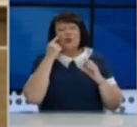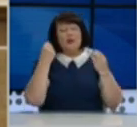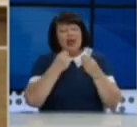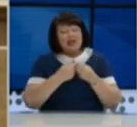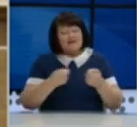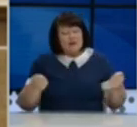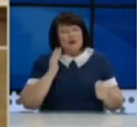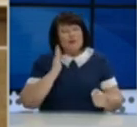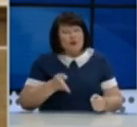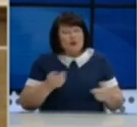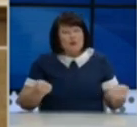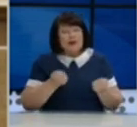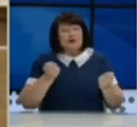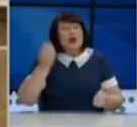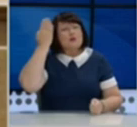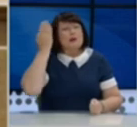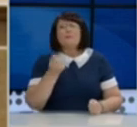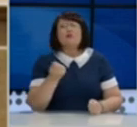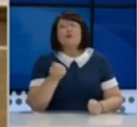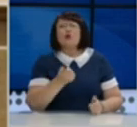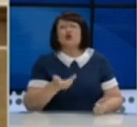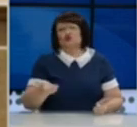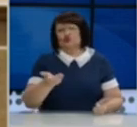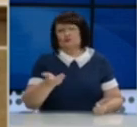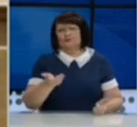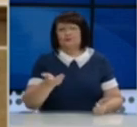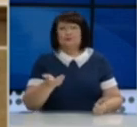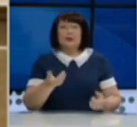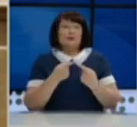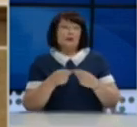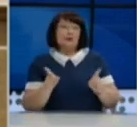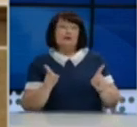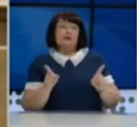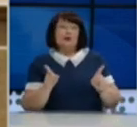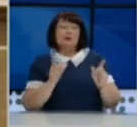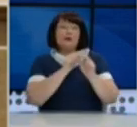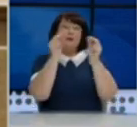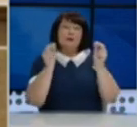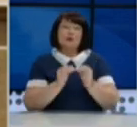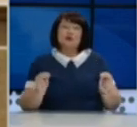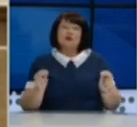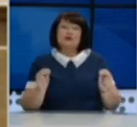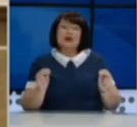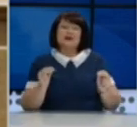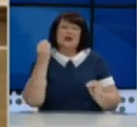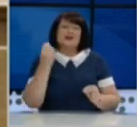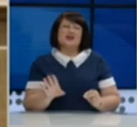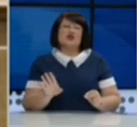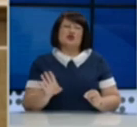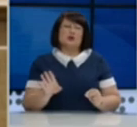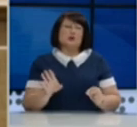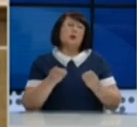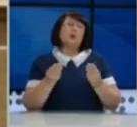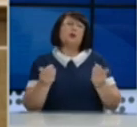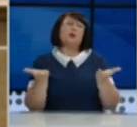εφαρμόσιμου, του κοστολογημένου. Διαφορετικά, το συμπέρασμα θα είναι κάτι χειρότερο από άστοχο, θα είναι